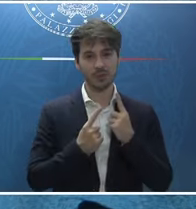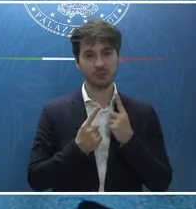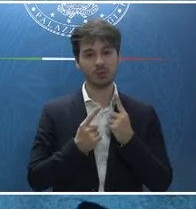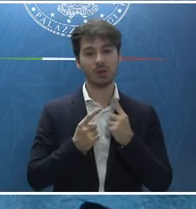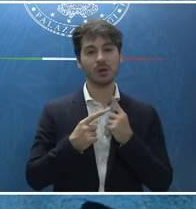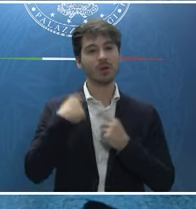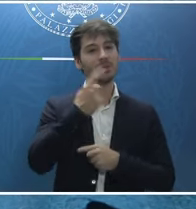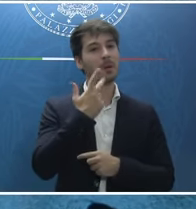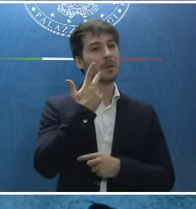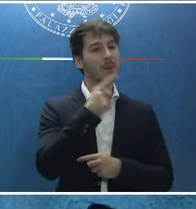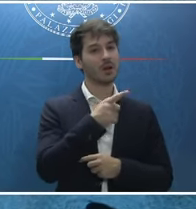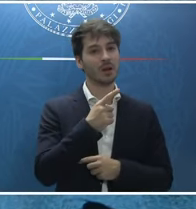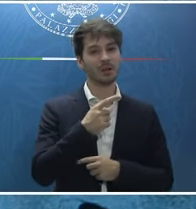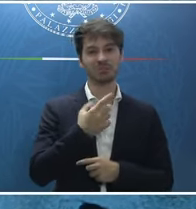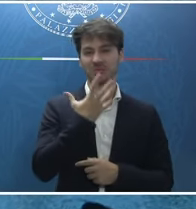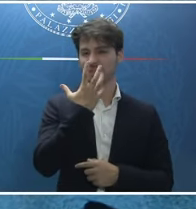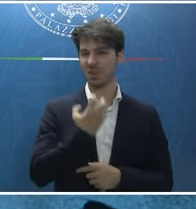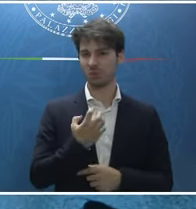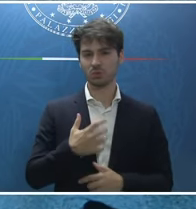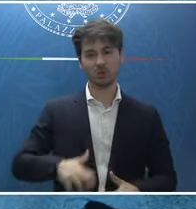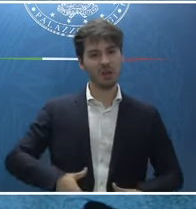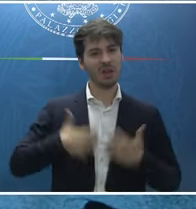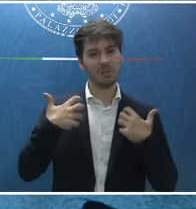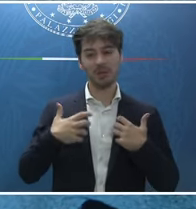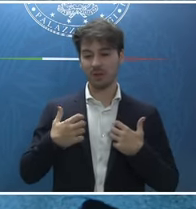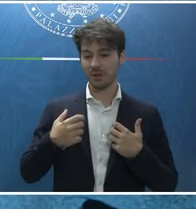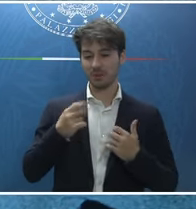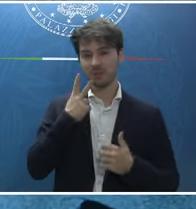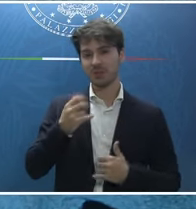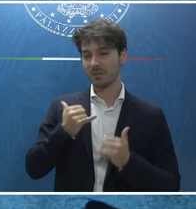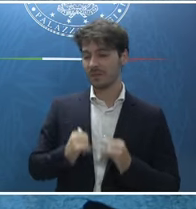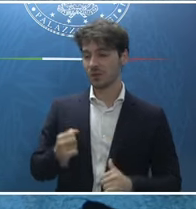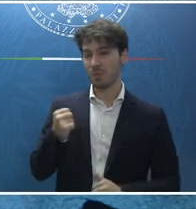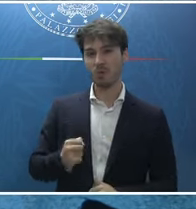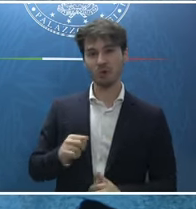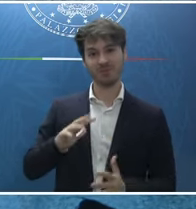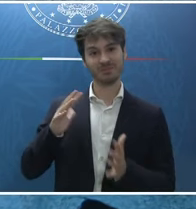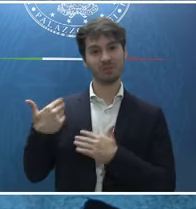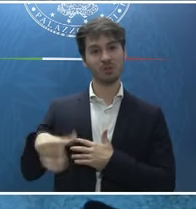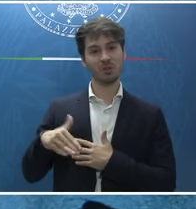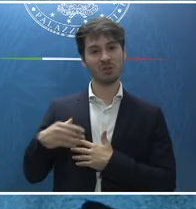padre deluso ed arrabbiato da un figlio che poteva avere tutto ma ha scelto di non avere niente.